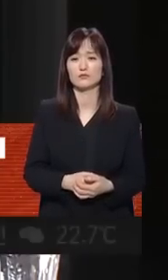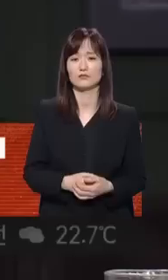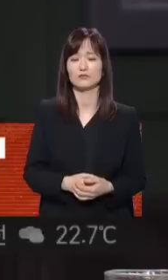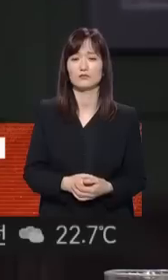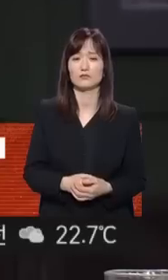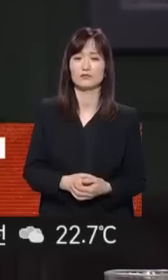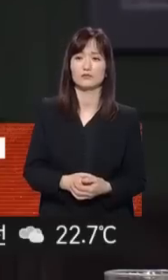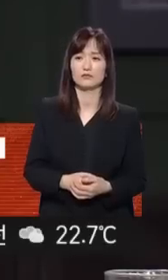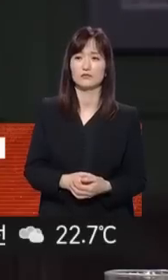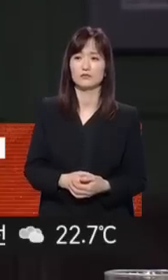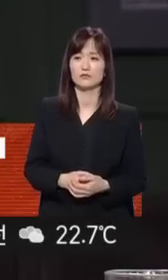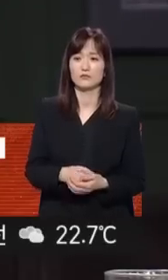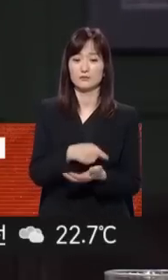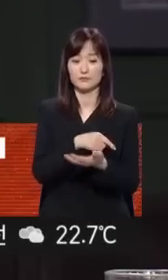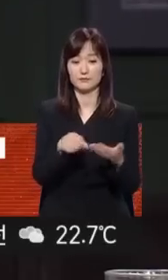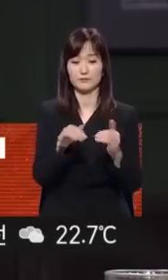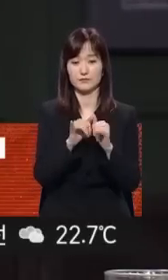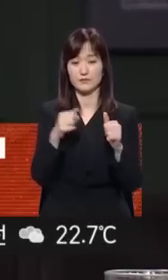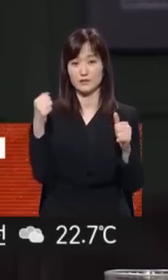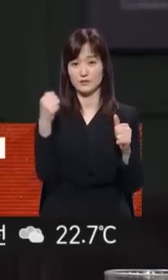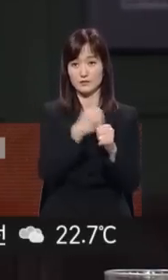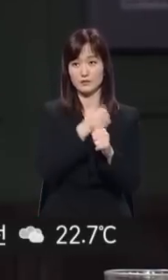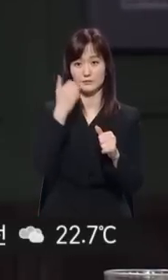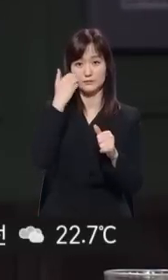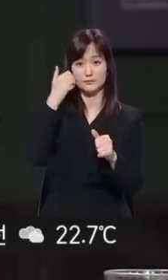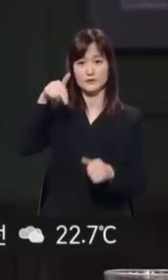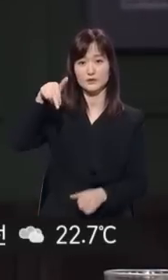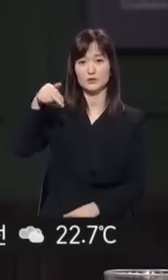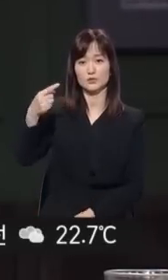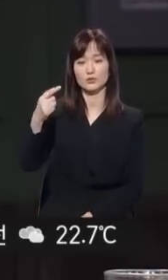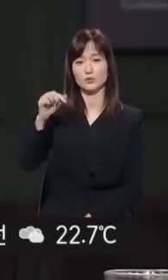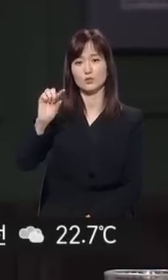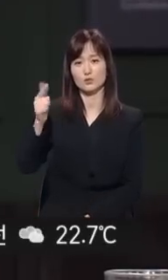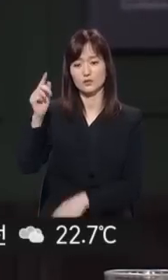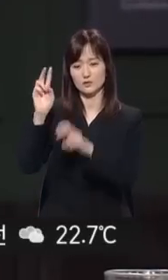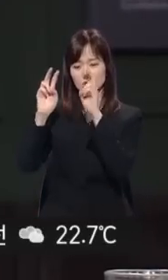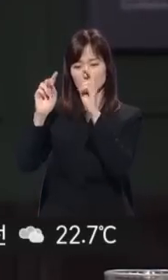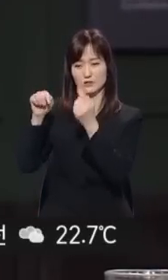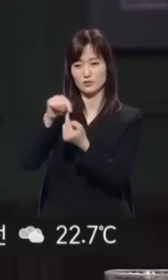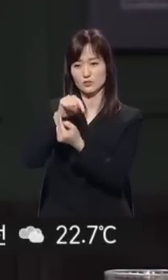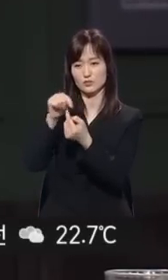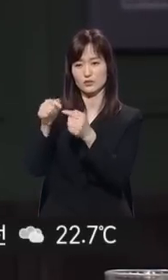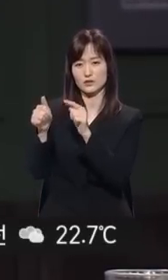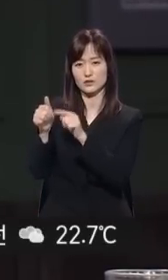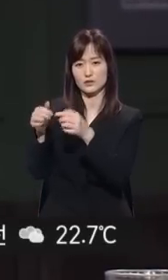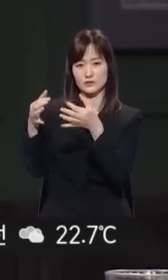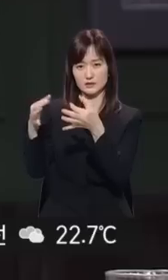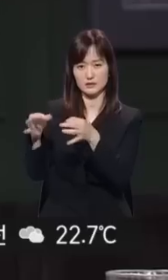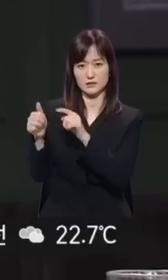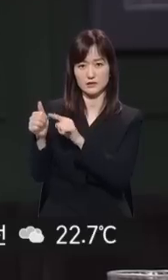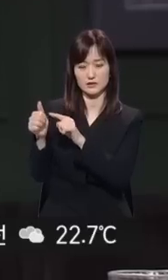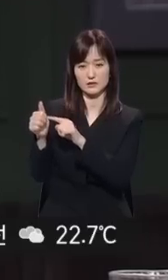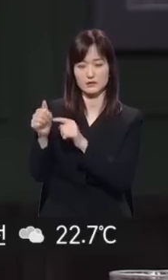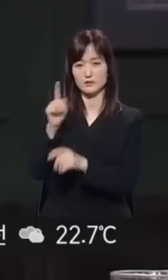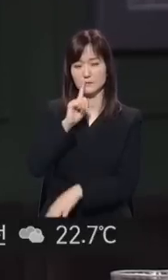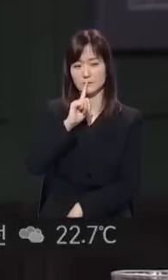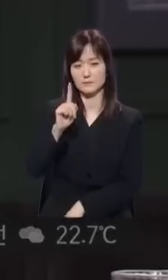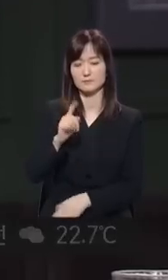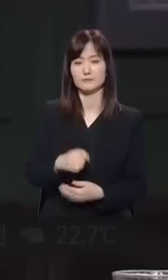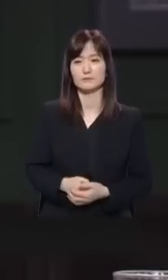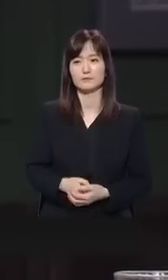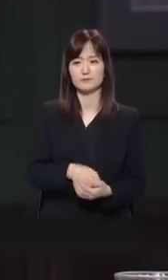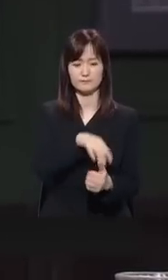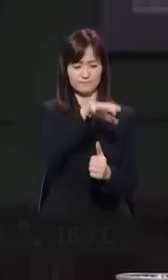말씀을 드리면요 일단 피해자를 폭행한 인물은 코인 회사를 운영하고 있는 김씨라는 사람입니다이 김치 주장인데요이